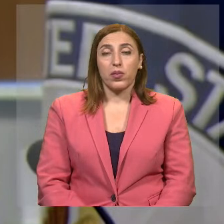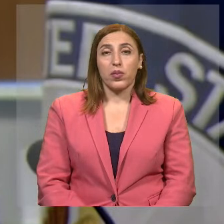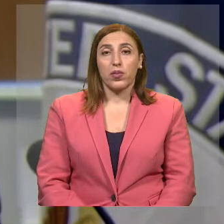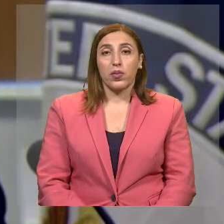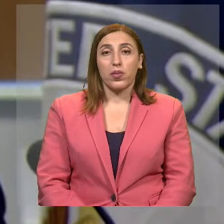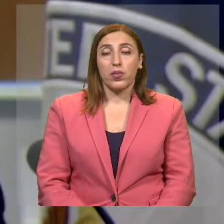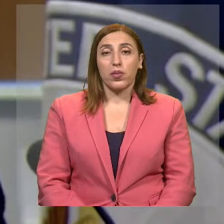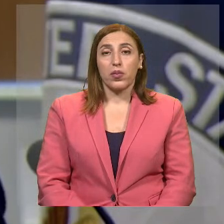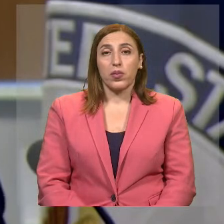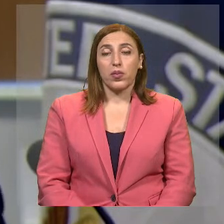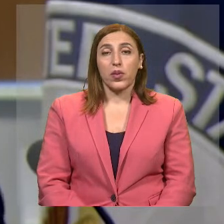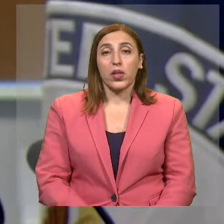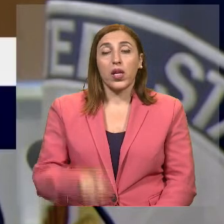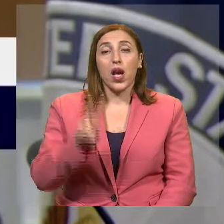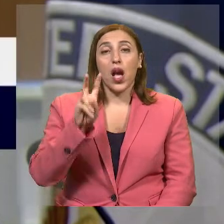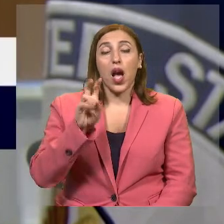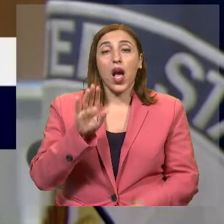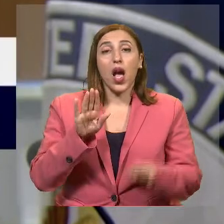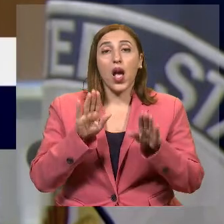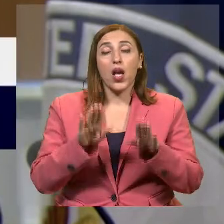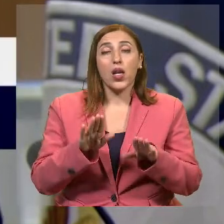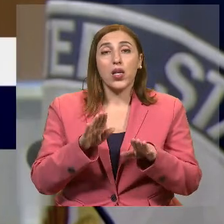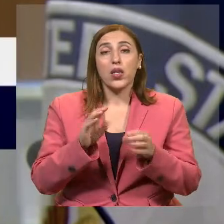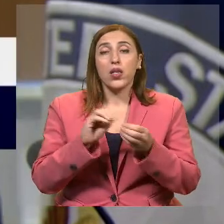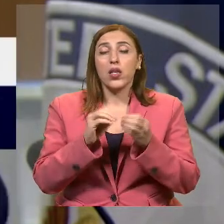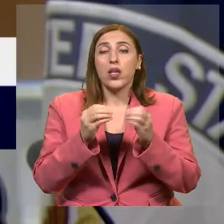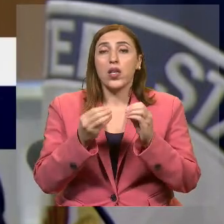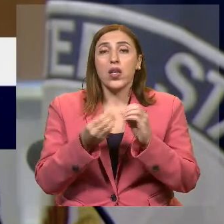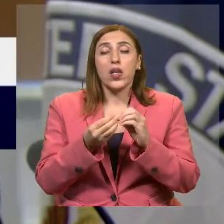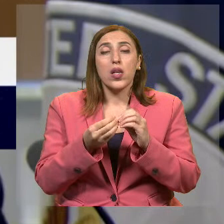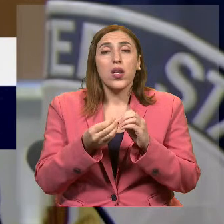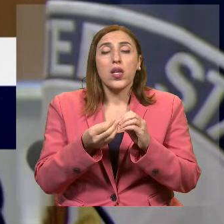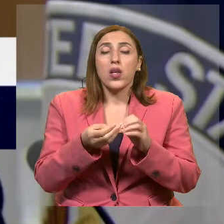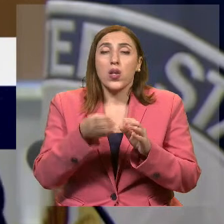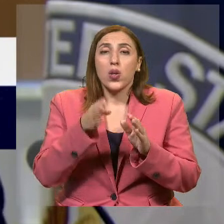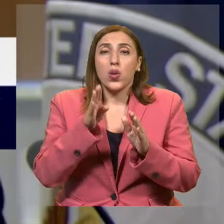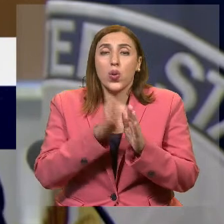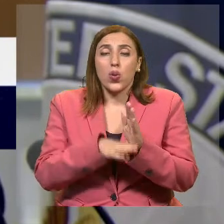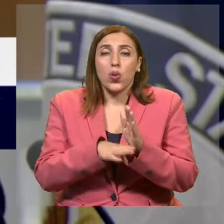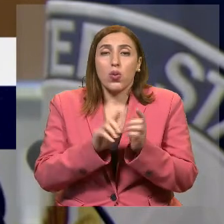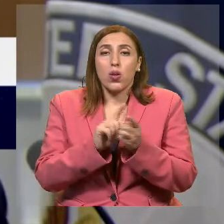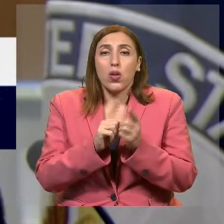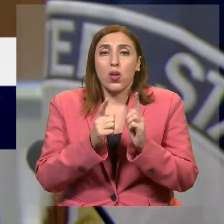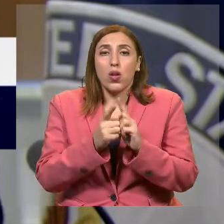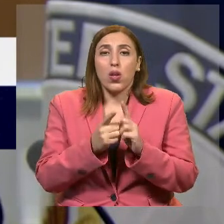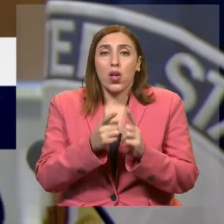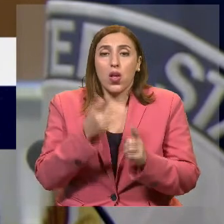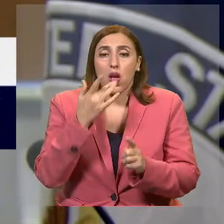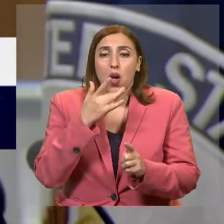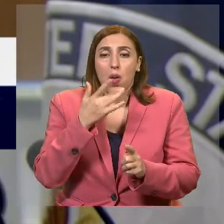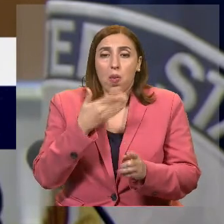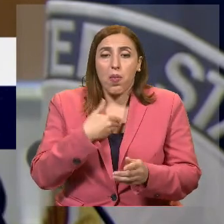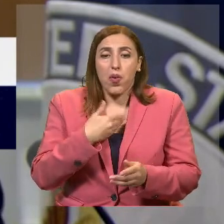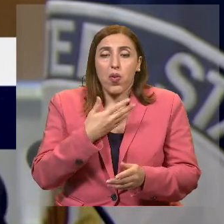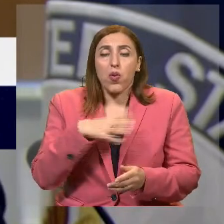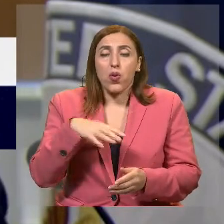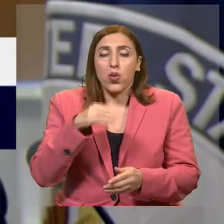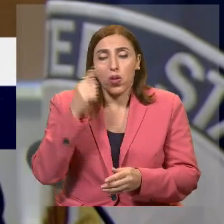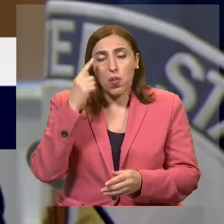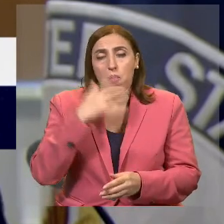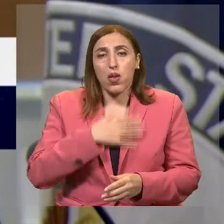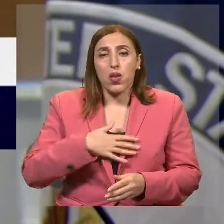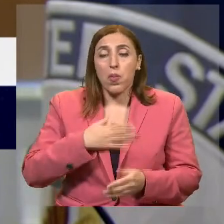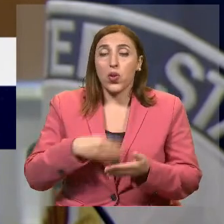in Nagorno-Karabakh. Լեռնային Ղարաբաղում հումանիտար կացության սրընթաց վատ տարածումը մեզ խորապես մտահոգում է։ Մենք կրկնում ենք,